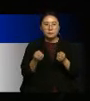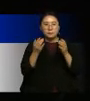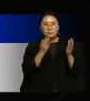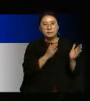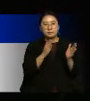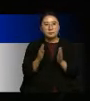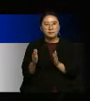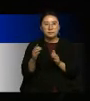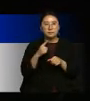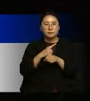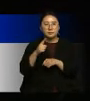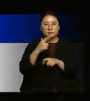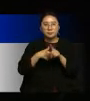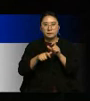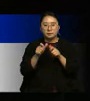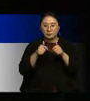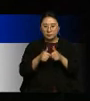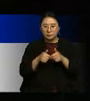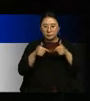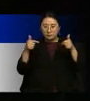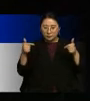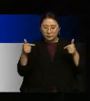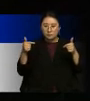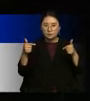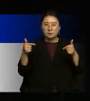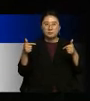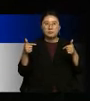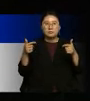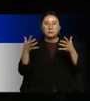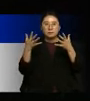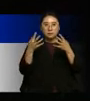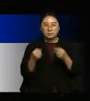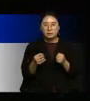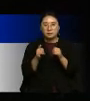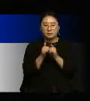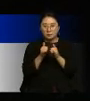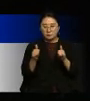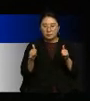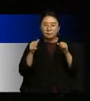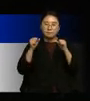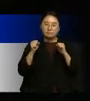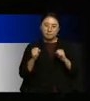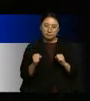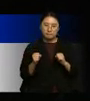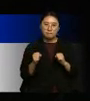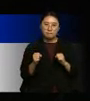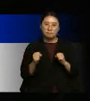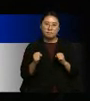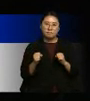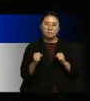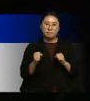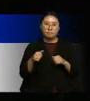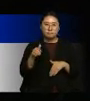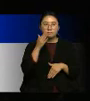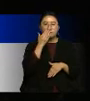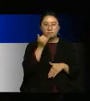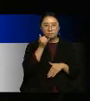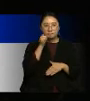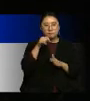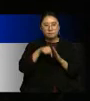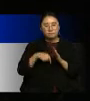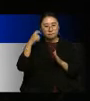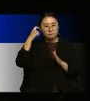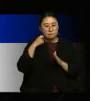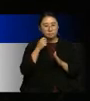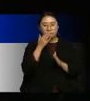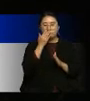이런 야간 이벤트를 좀 준비한 것입니다. 그래서 내년에는 조금 더 확대해서 많은 분들이 좀 이렇게 머물다 갈 수 있는 연천을